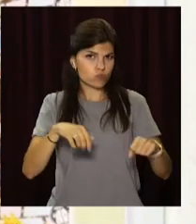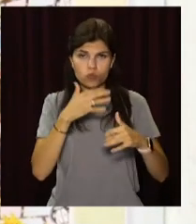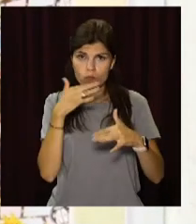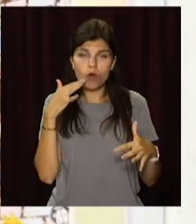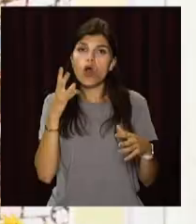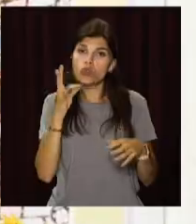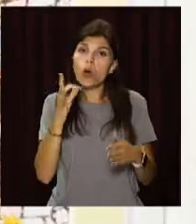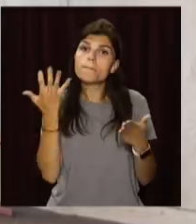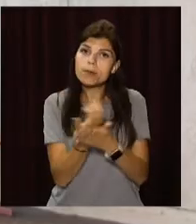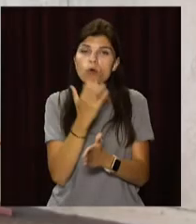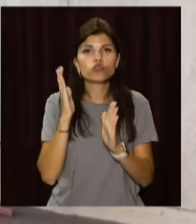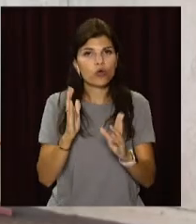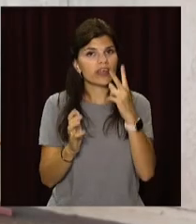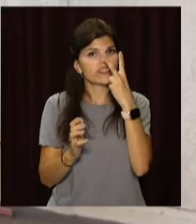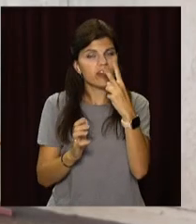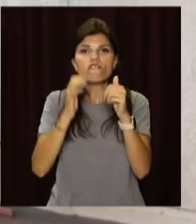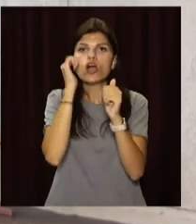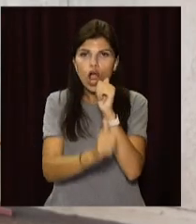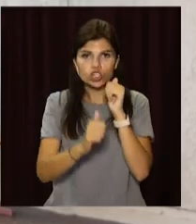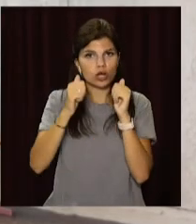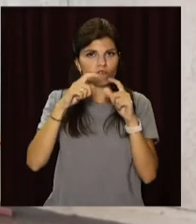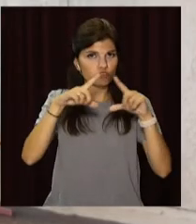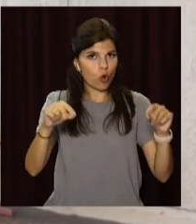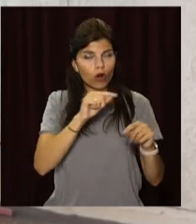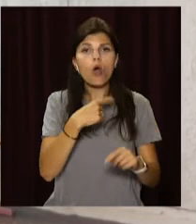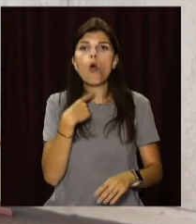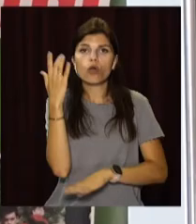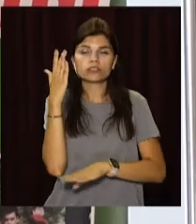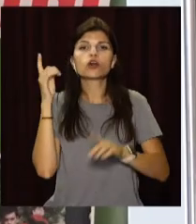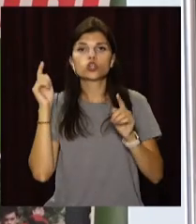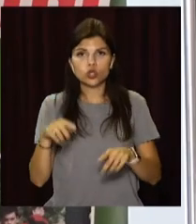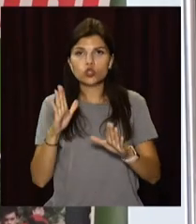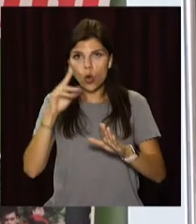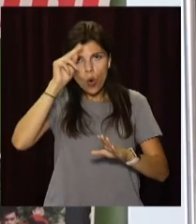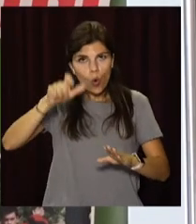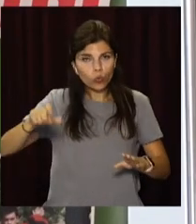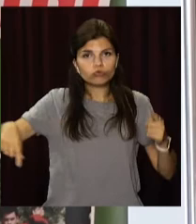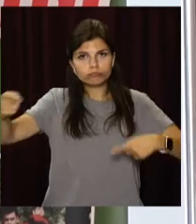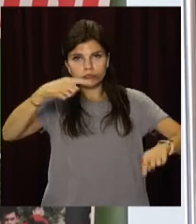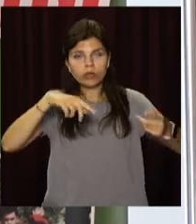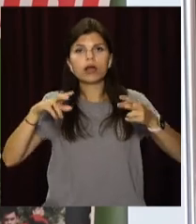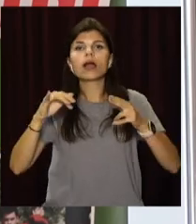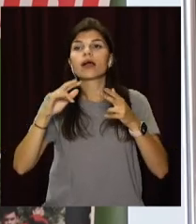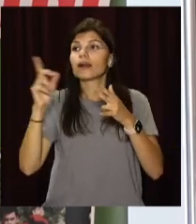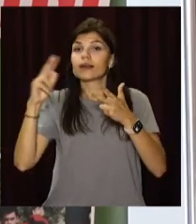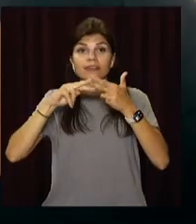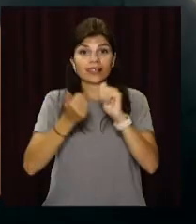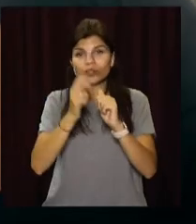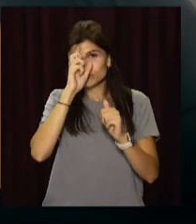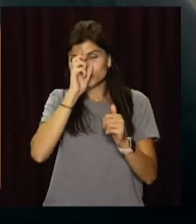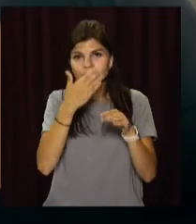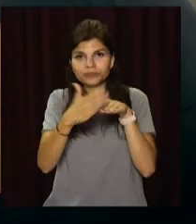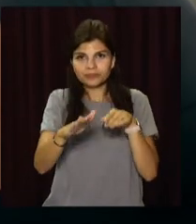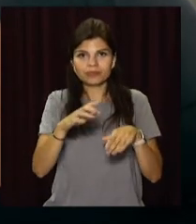але переможуть лише дві в кожній школі. Голосуватимуть також виключно учні. З бюджету Кам'янського на реалізацію